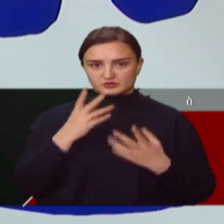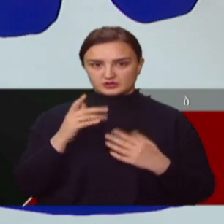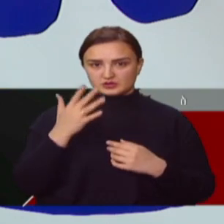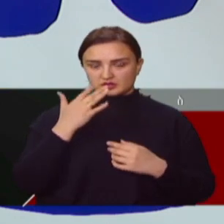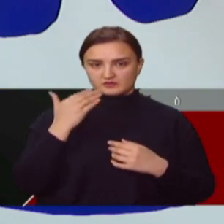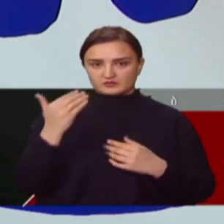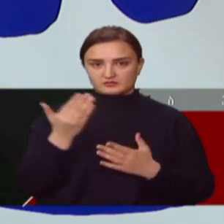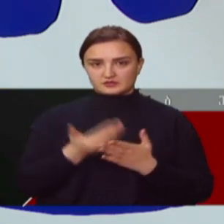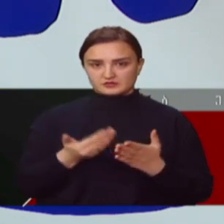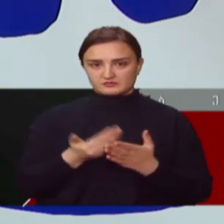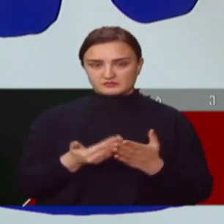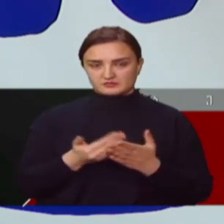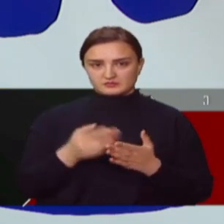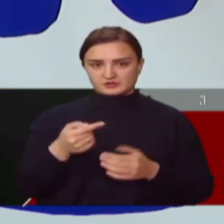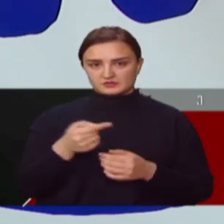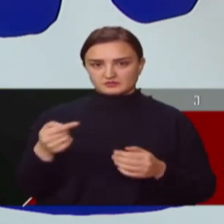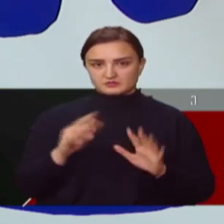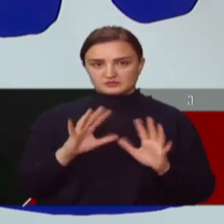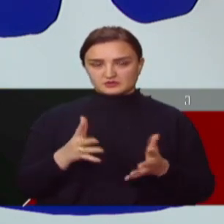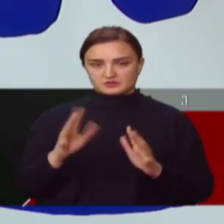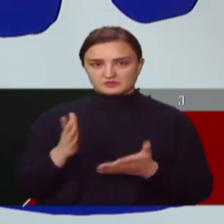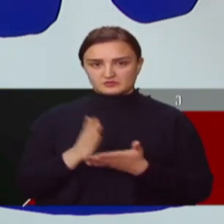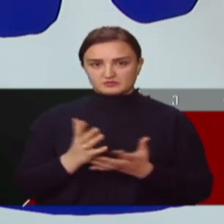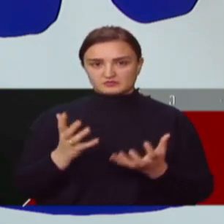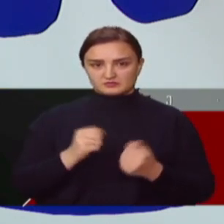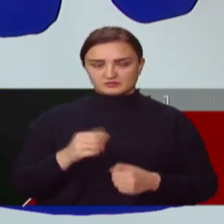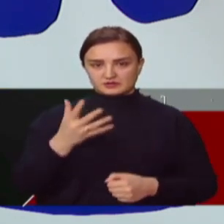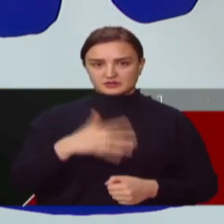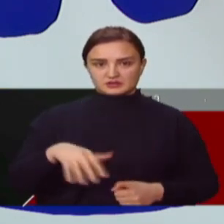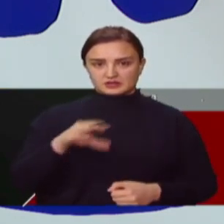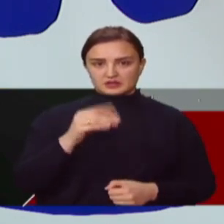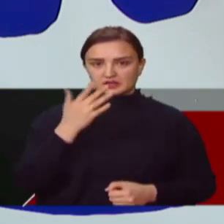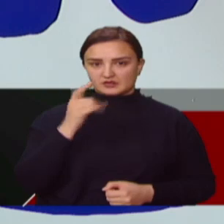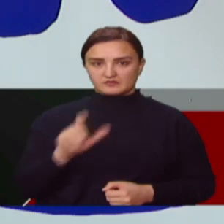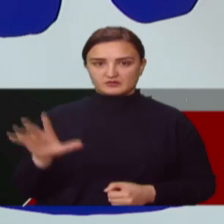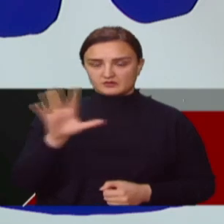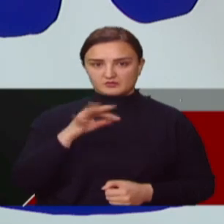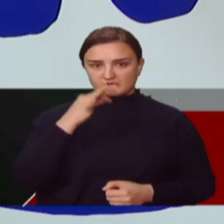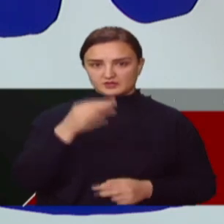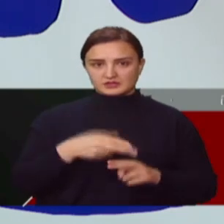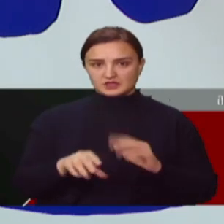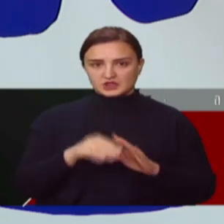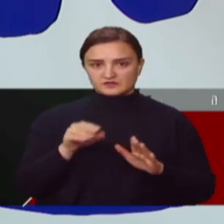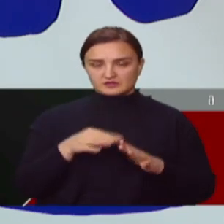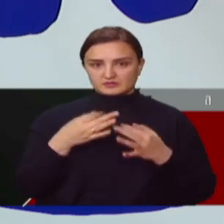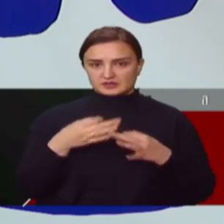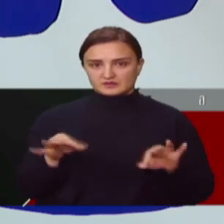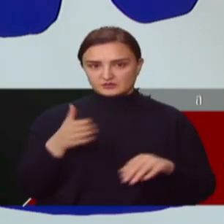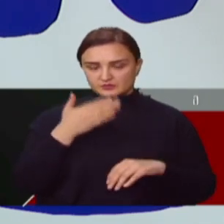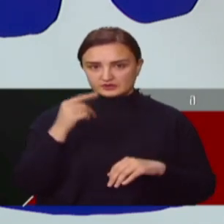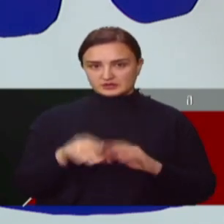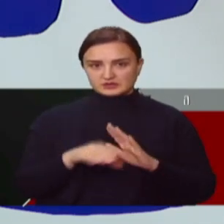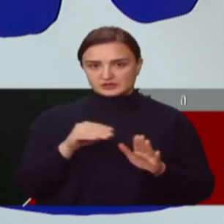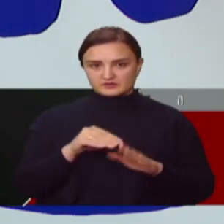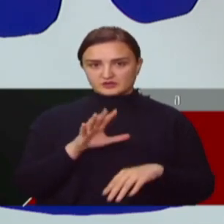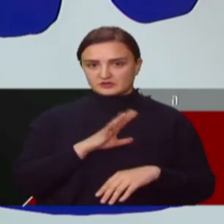მაგალითები მათთვის რაღაც გამონაკლის შემთხვევებშია მისაღები. მთელი ევროპა ეუბნებათ, რომ ეს არჩევნები არ არის თავისუფალი, ეს არჩევნები არ